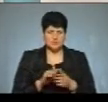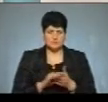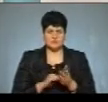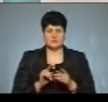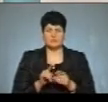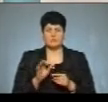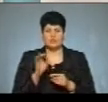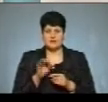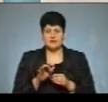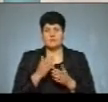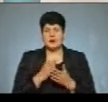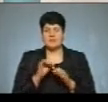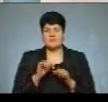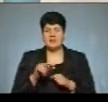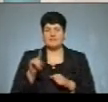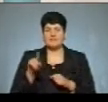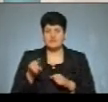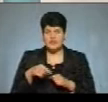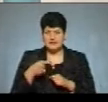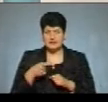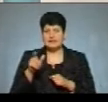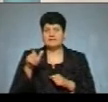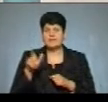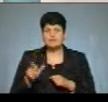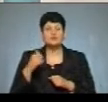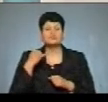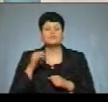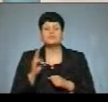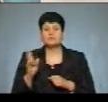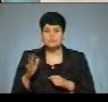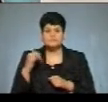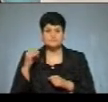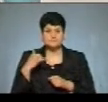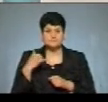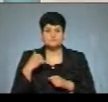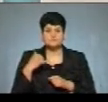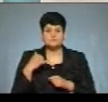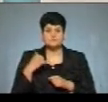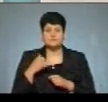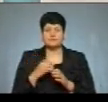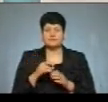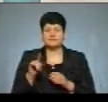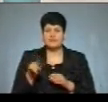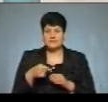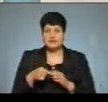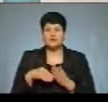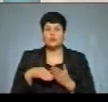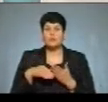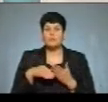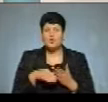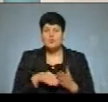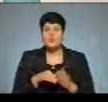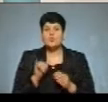диспетчер має право вимагати від абонента, який викликає бригаду екстреної допомоги, допомоги